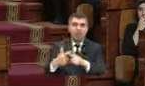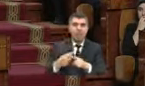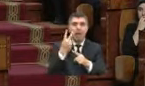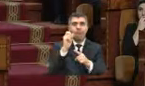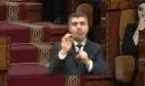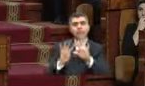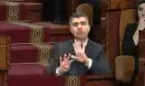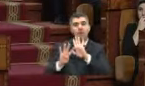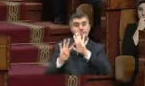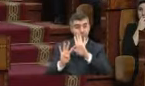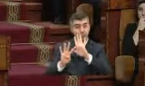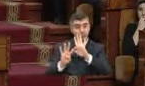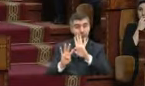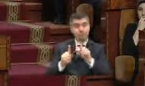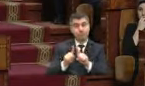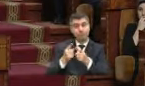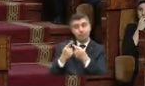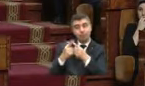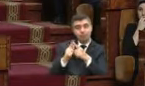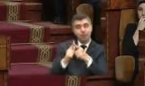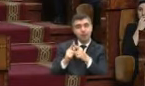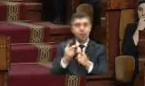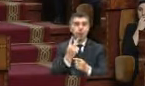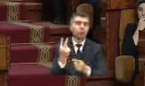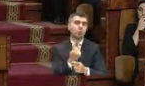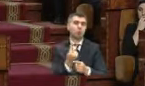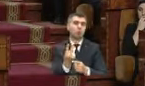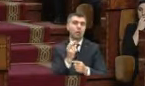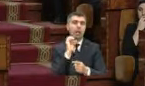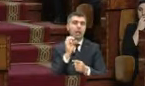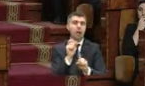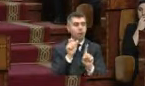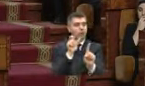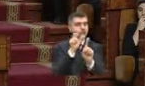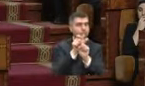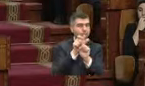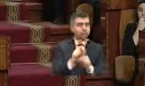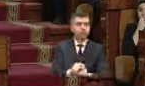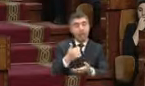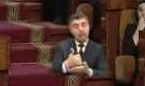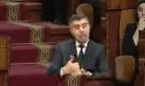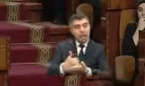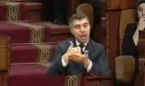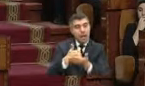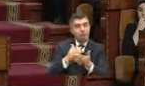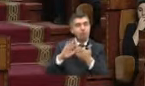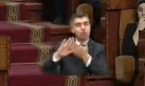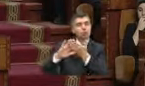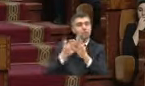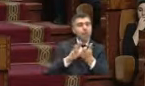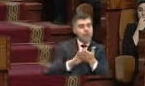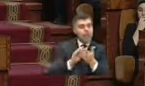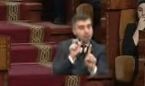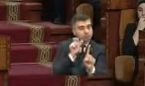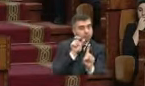الوزارة تتدخل من خلال جوج تاع المقاربات. المقاربة الأولى هي دعم الجمعيات في مجال حماية الأطفال